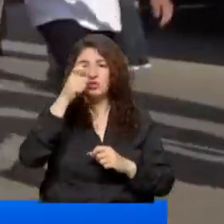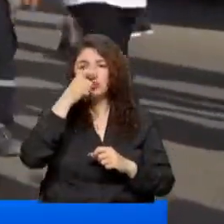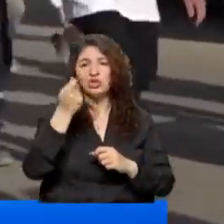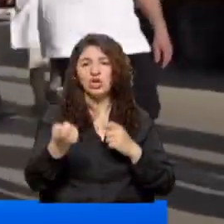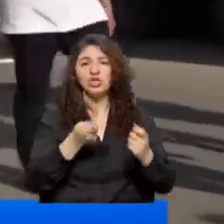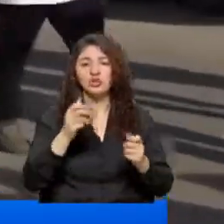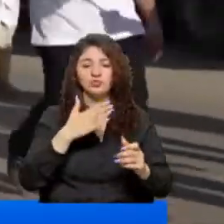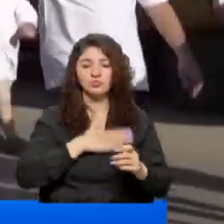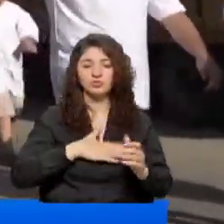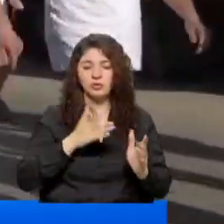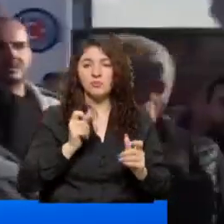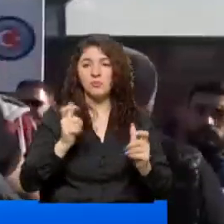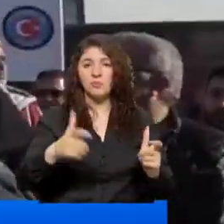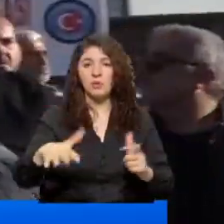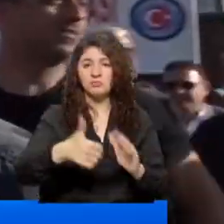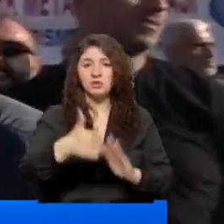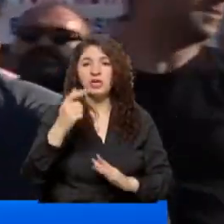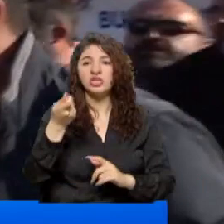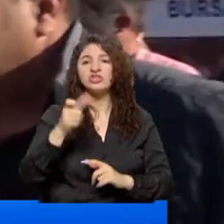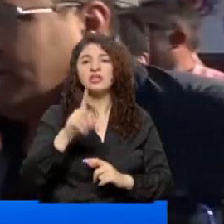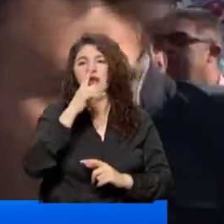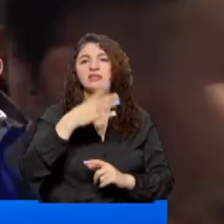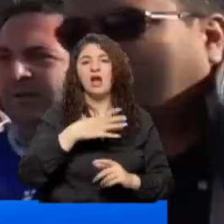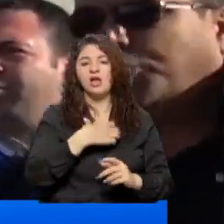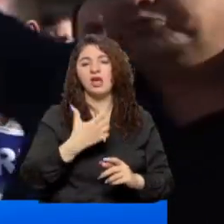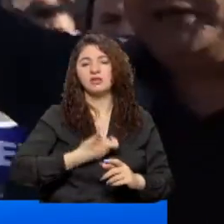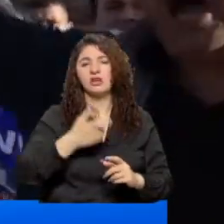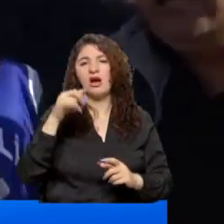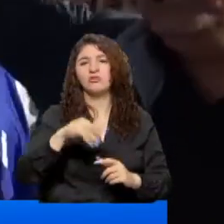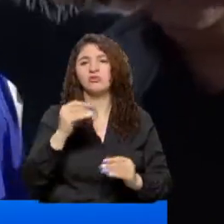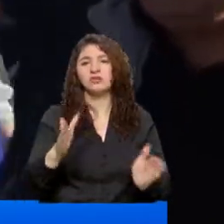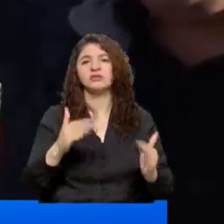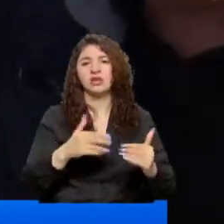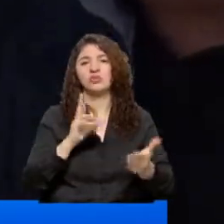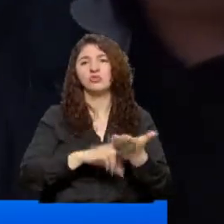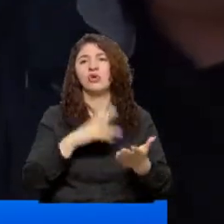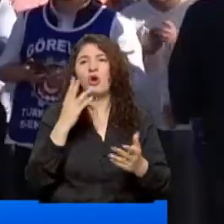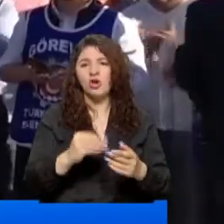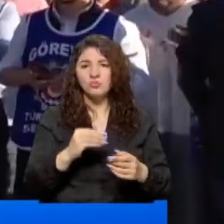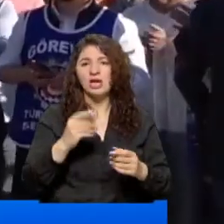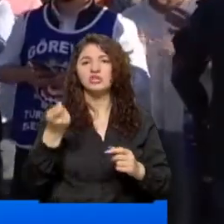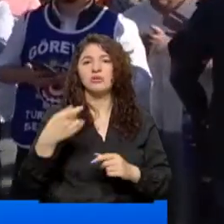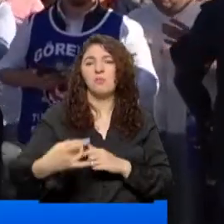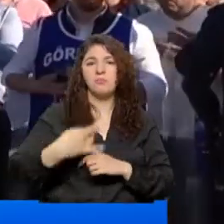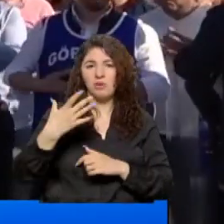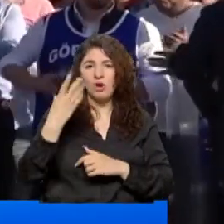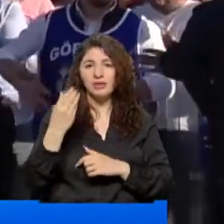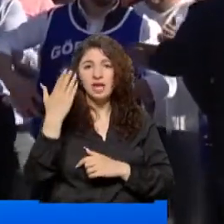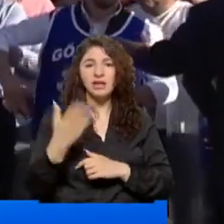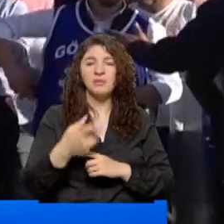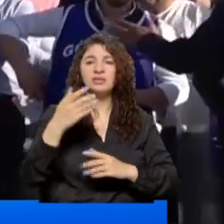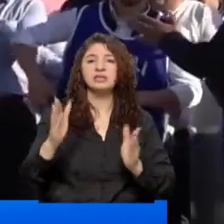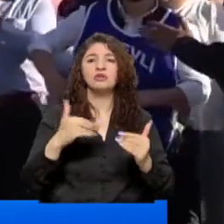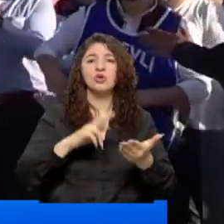Turkish Bursa Bölge başkanı Ruhi Biçer işçilerin tek talebinin anayasal hakları olan sendikalaşma olduğunu işten çıkarmalara